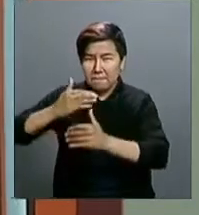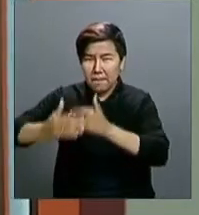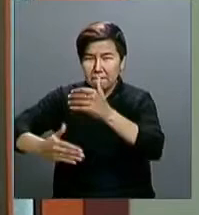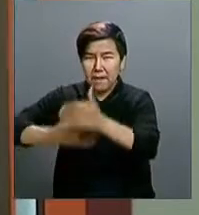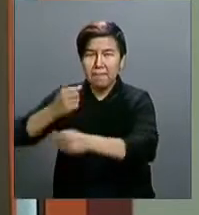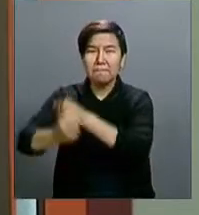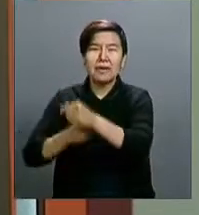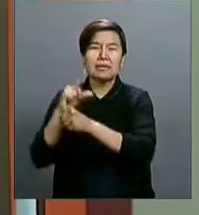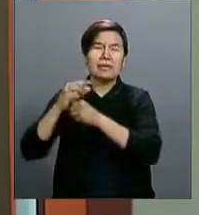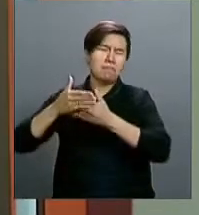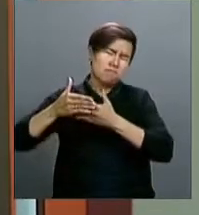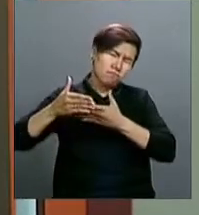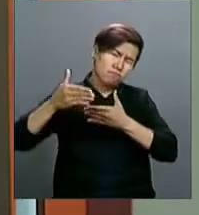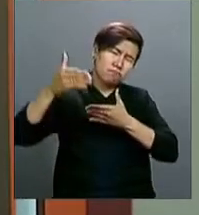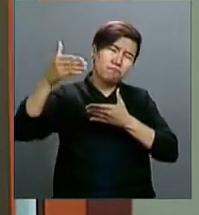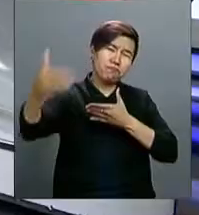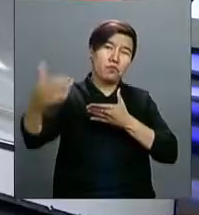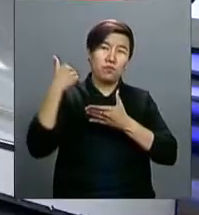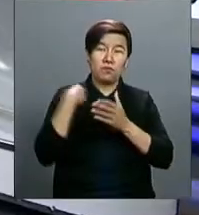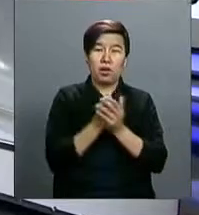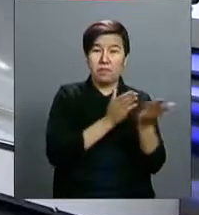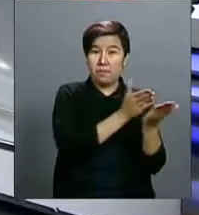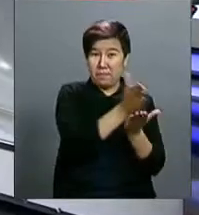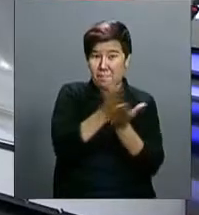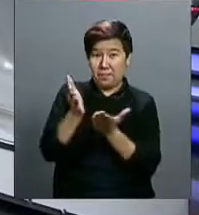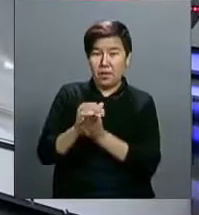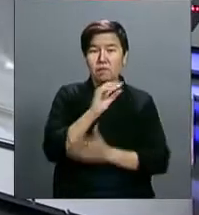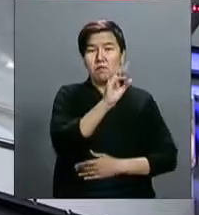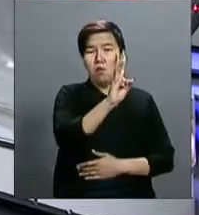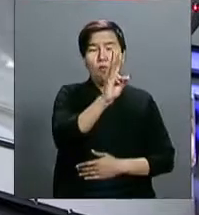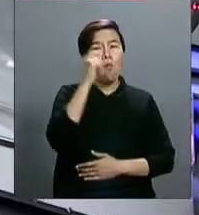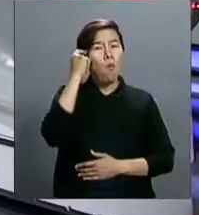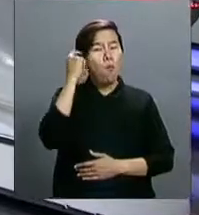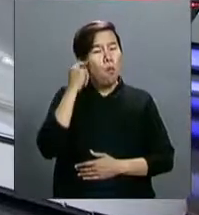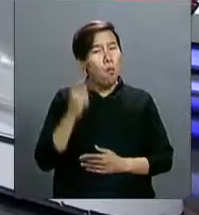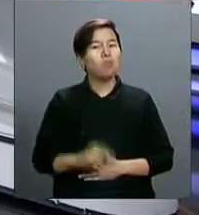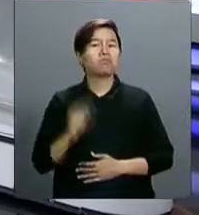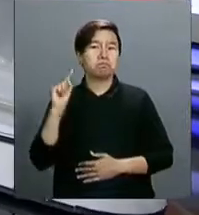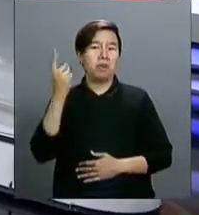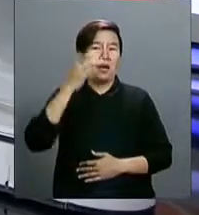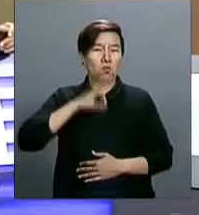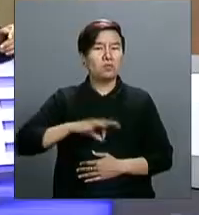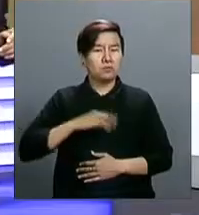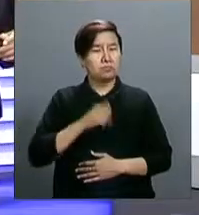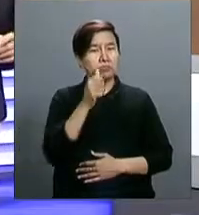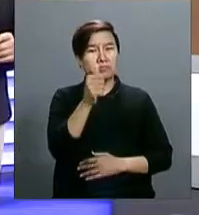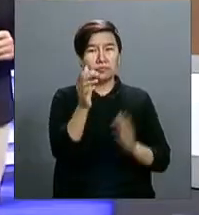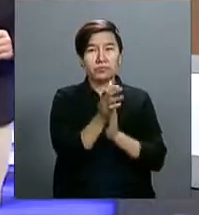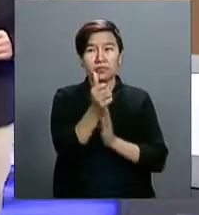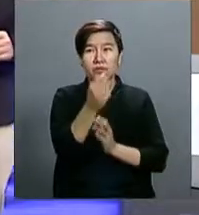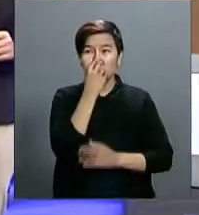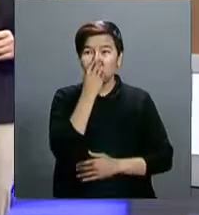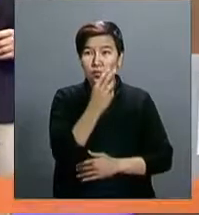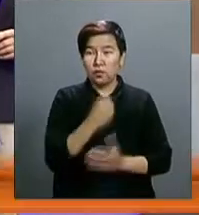ปีรวมๆแล้วมีทั้งหมด6ด้านถือเป็นมิติใหม่ค่ะในมุมที่ดีนะคะแต่ว่าถ้าดูจากมุม